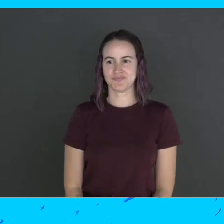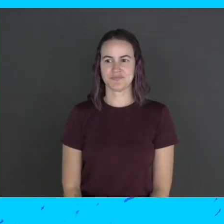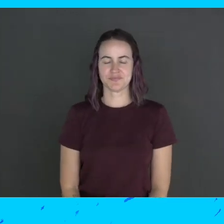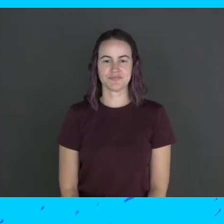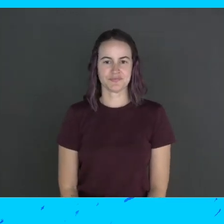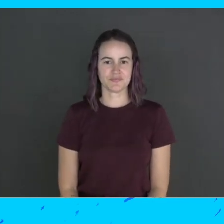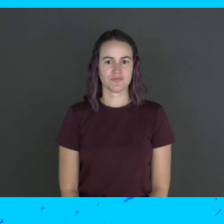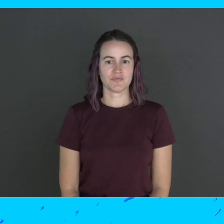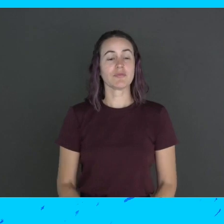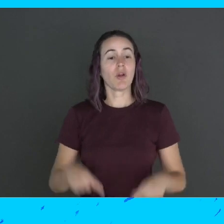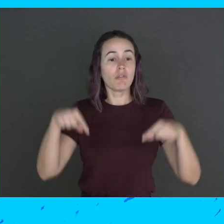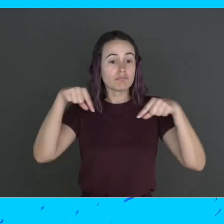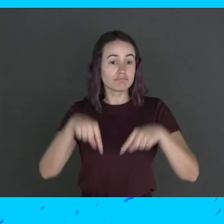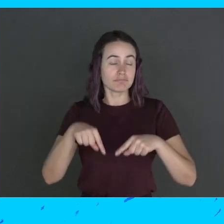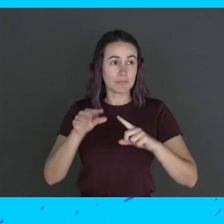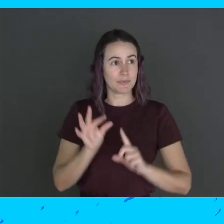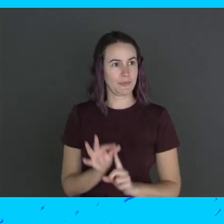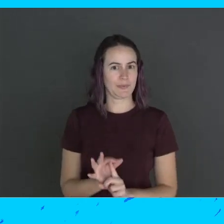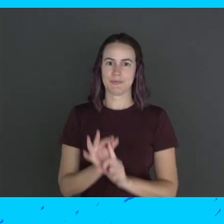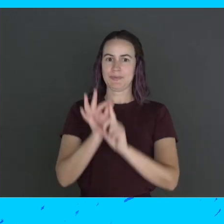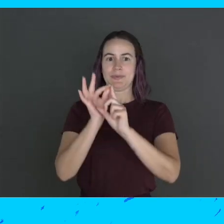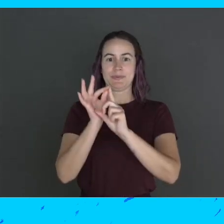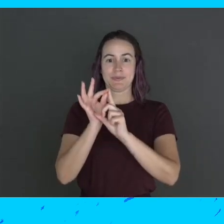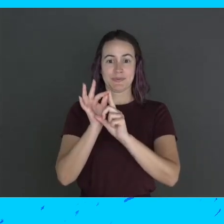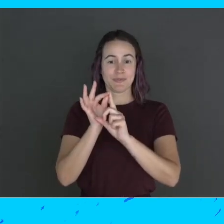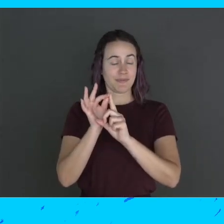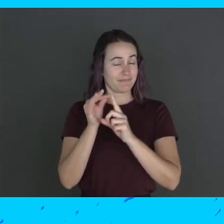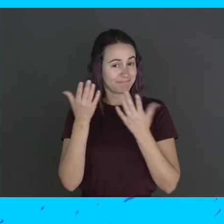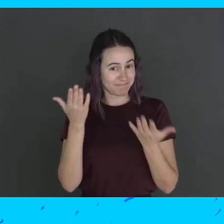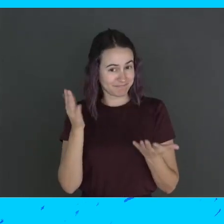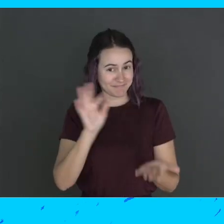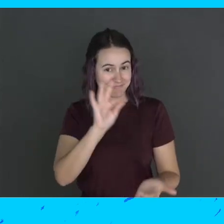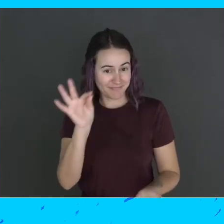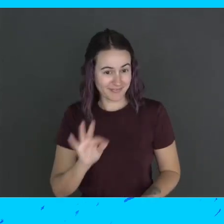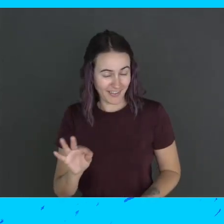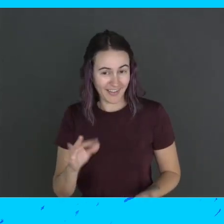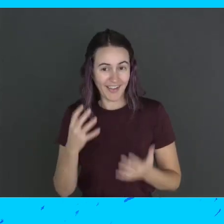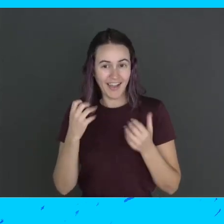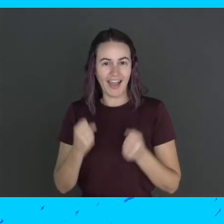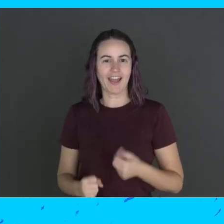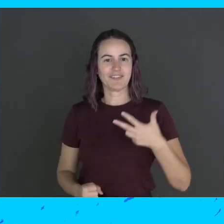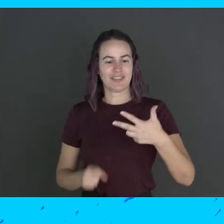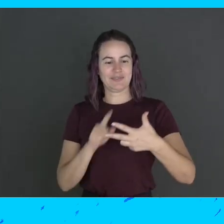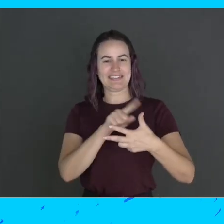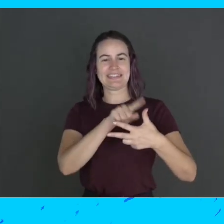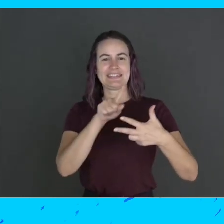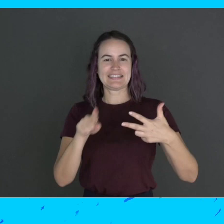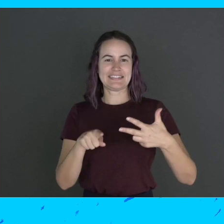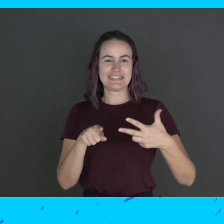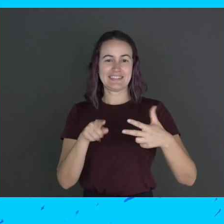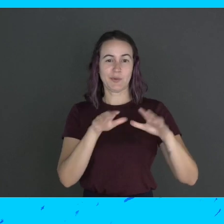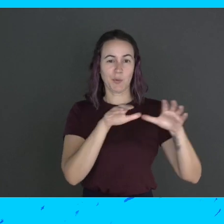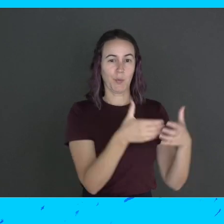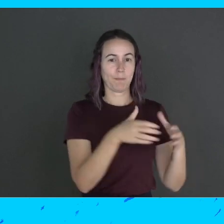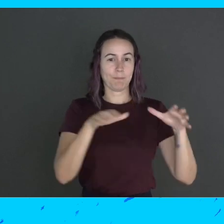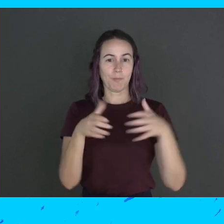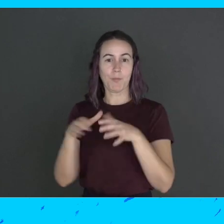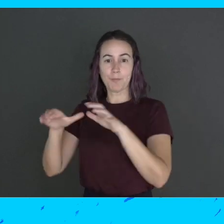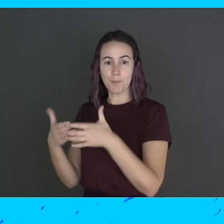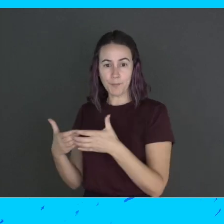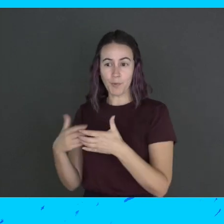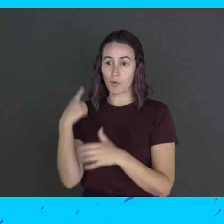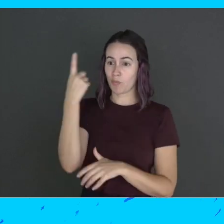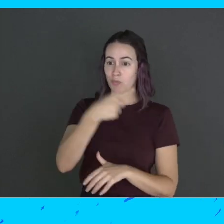d'investissement sur la reproduction humaine pour les adolescents et surtout pour les méthodes contraceptives.